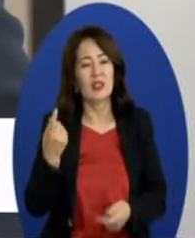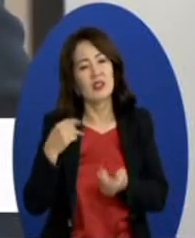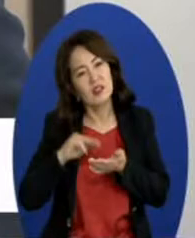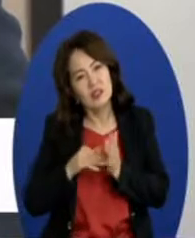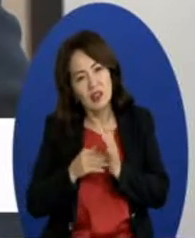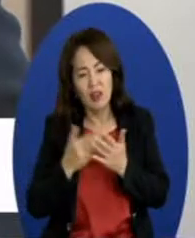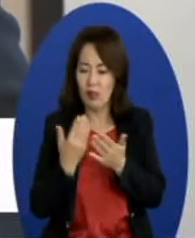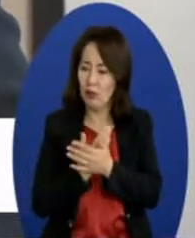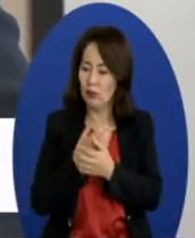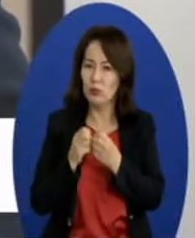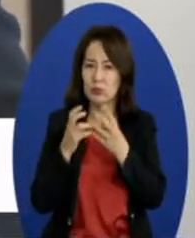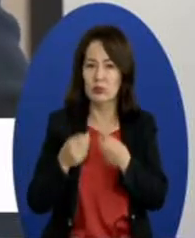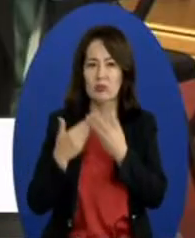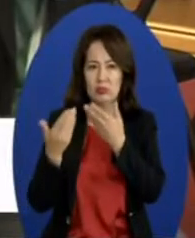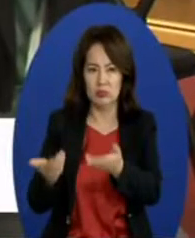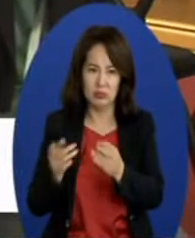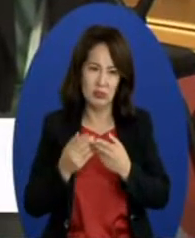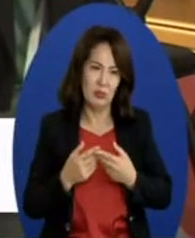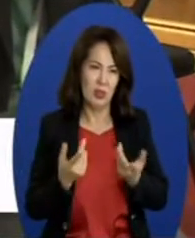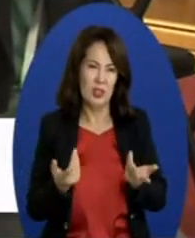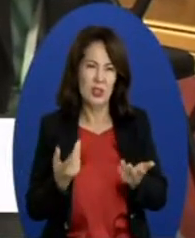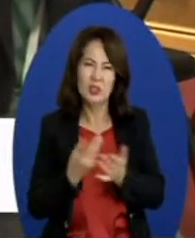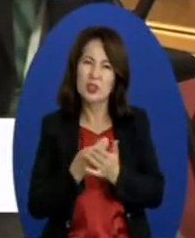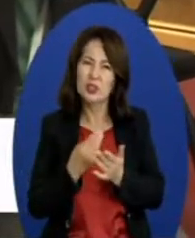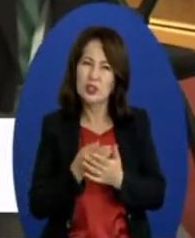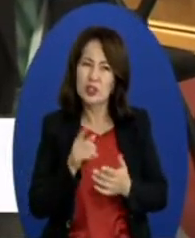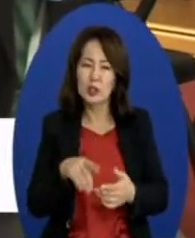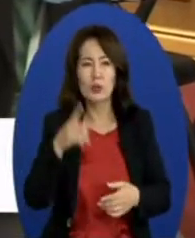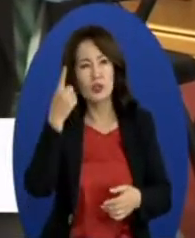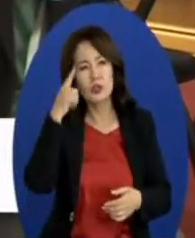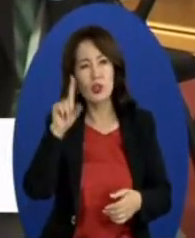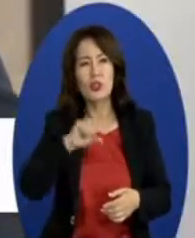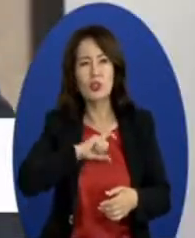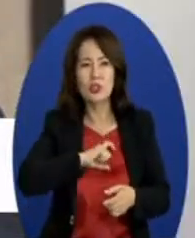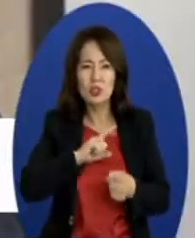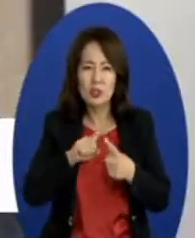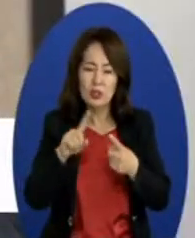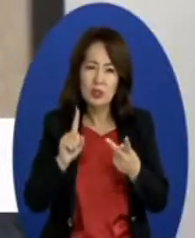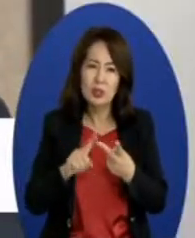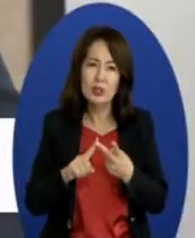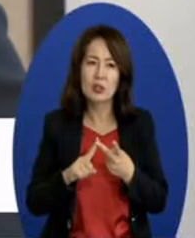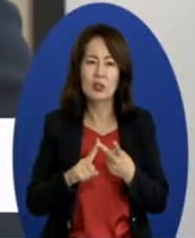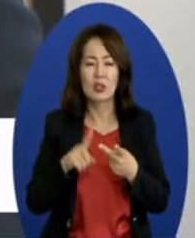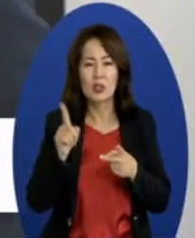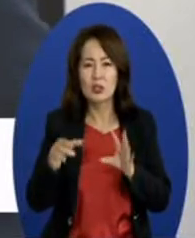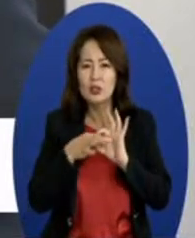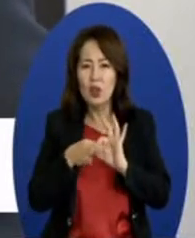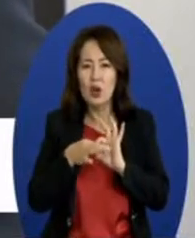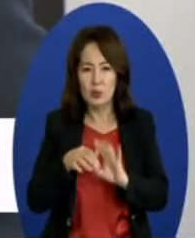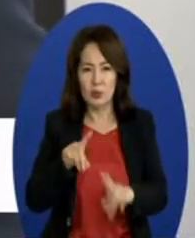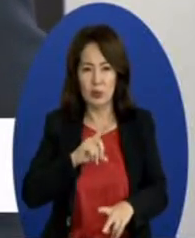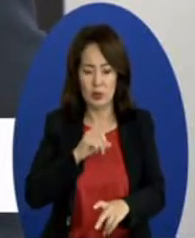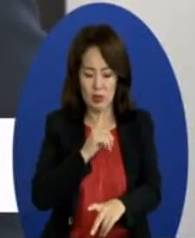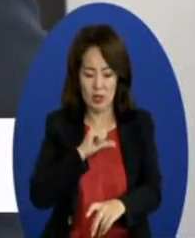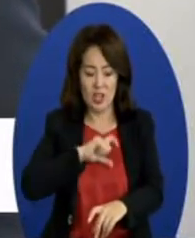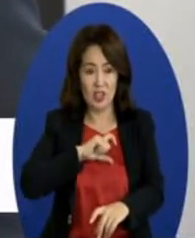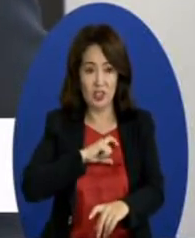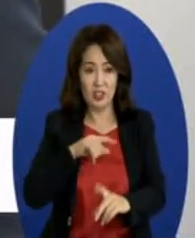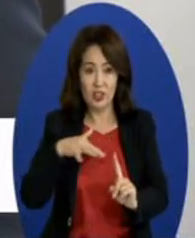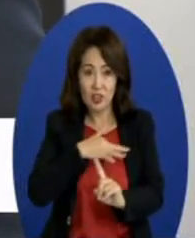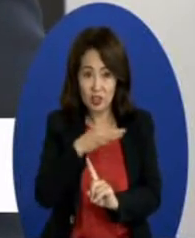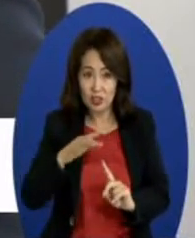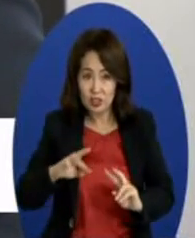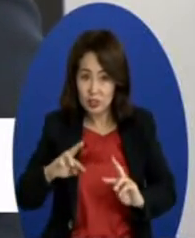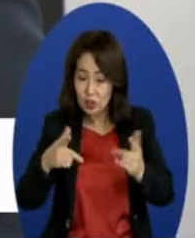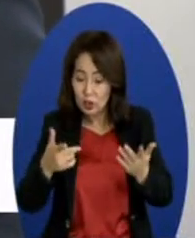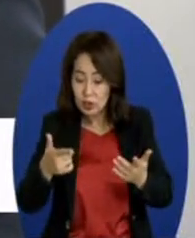тооцоог кино уран бүтээлчд авдаг гэдэг юм. Тэгэхээр бид нар энэ зохиогчийн эрх болон түүнд хамаарах энэ эрхийн орчин болсонгүй болгож